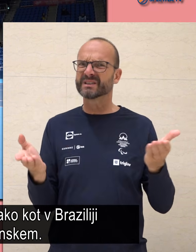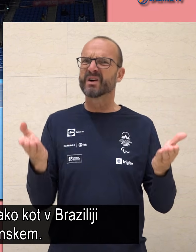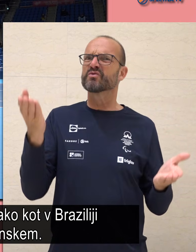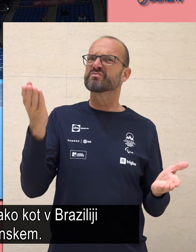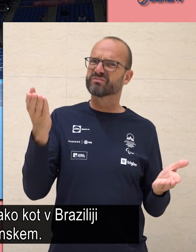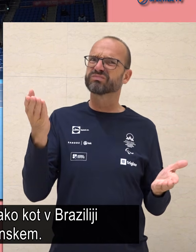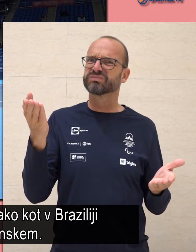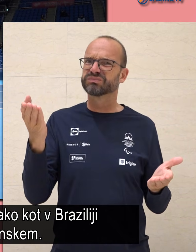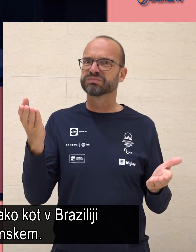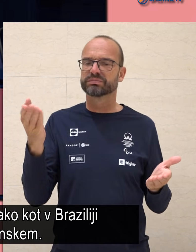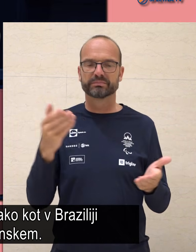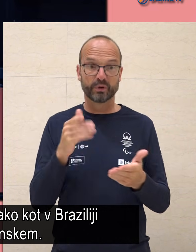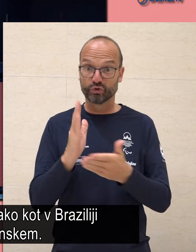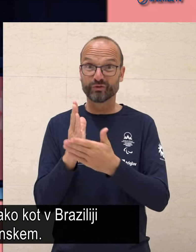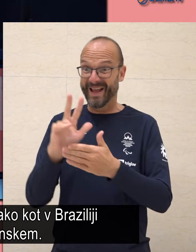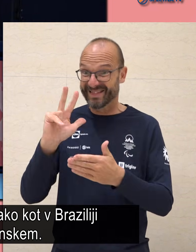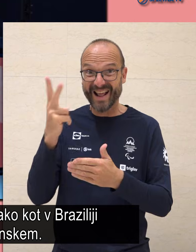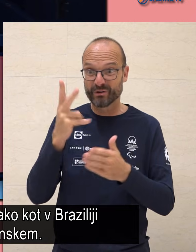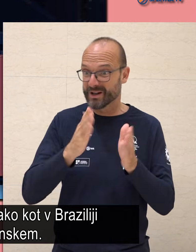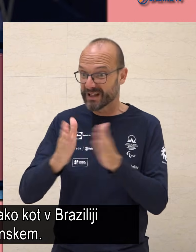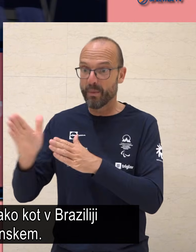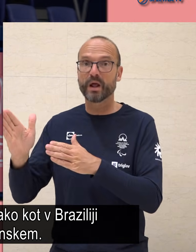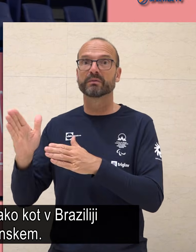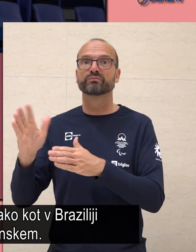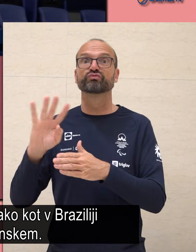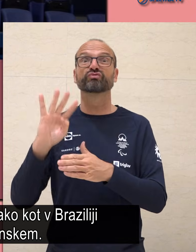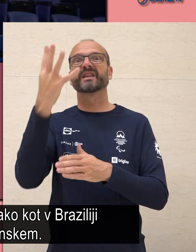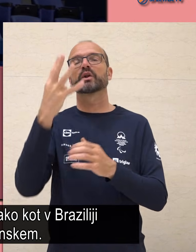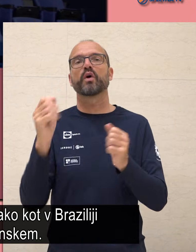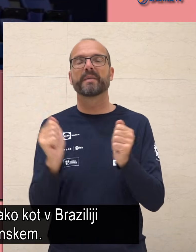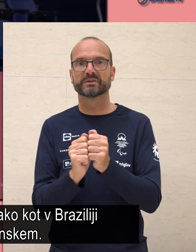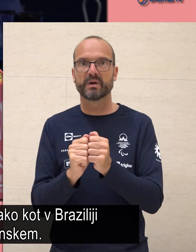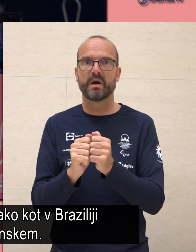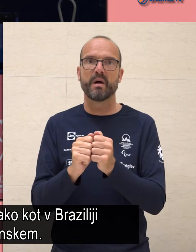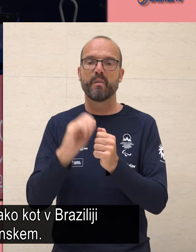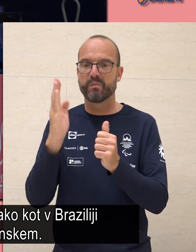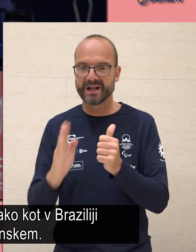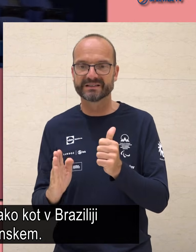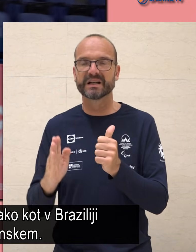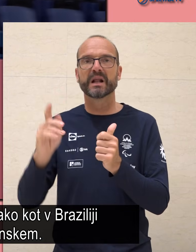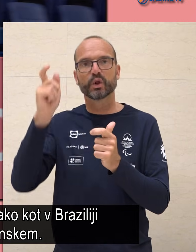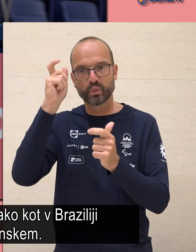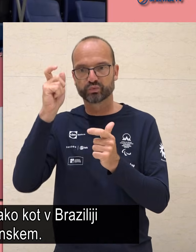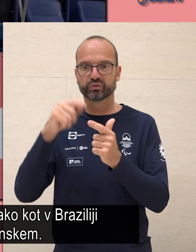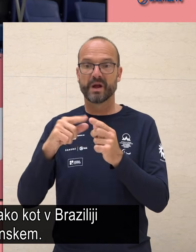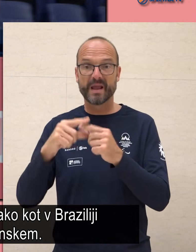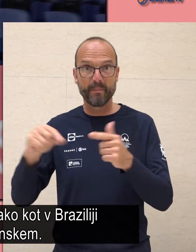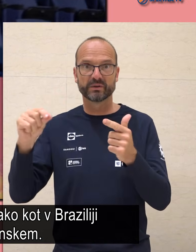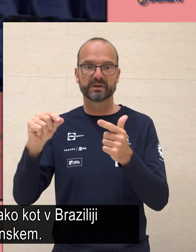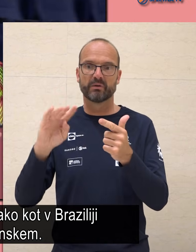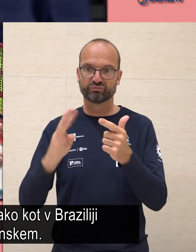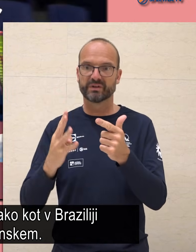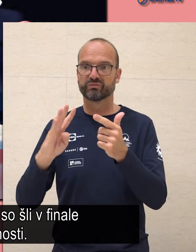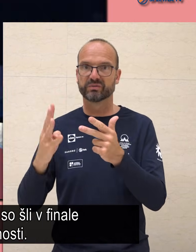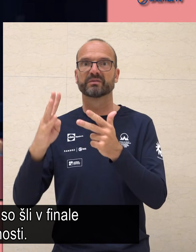vsi vsaki trikrat za četrto mesto iz Brazilije, Turčije,